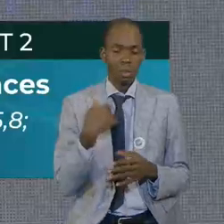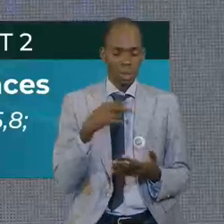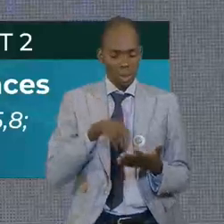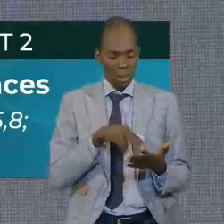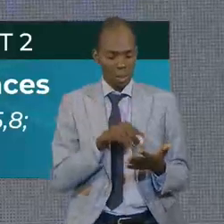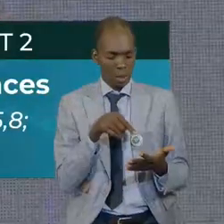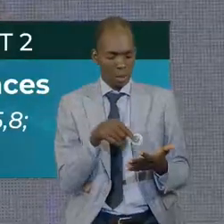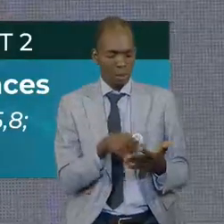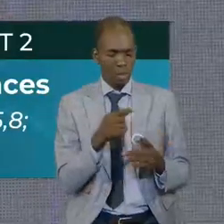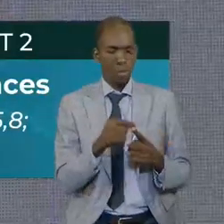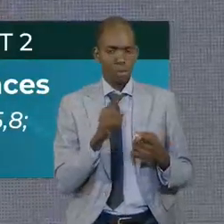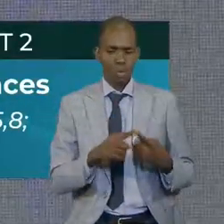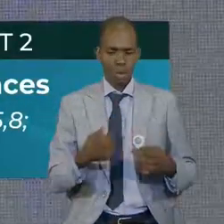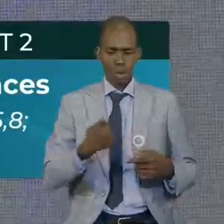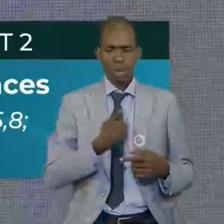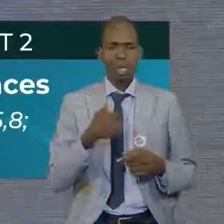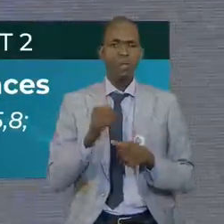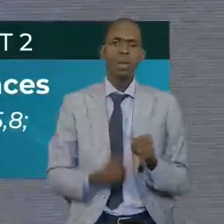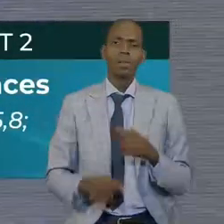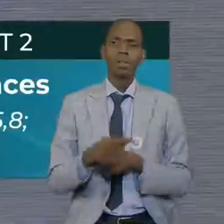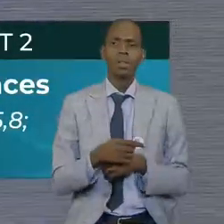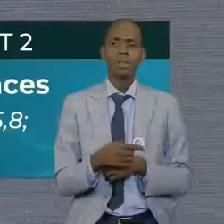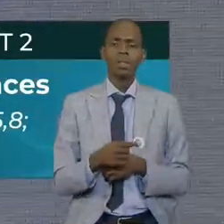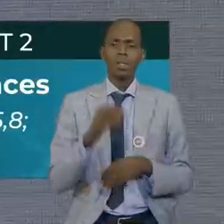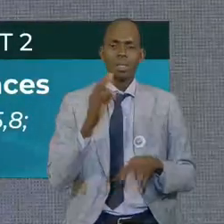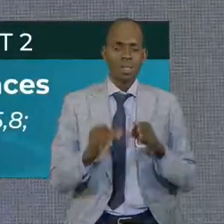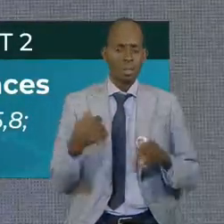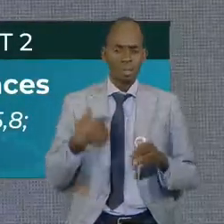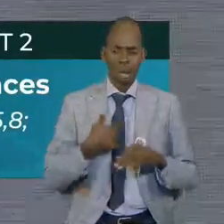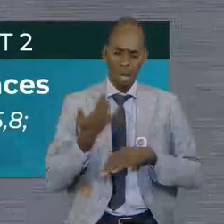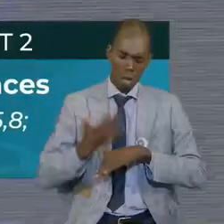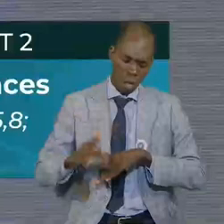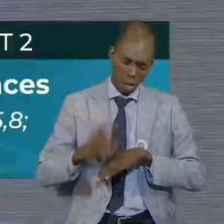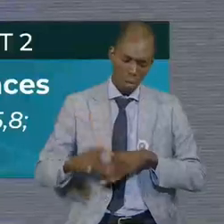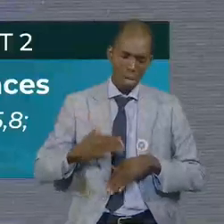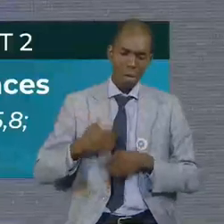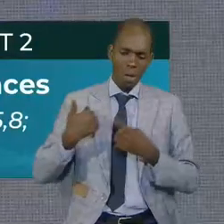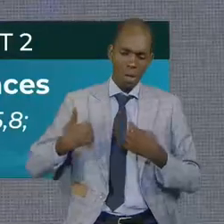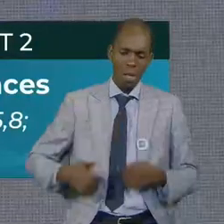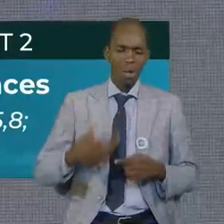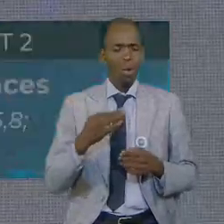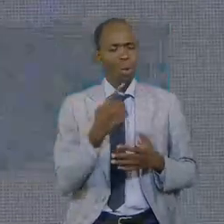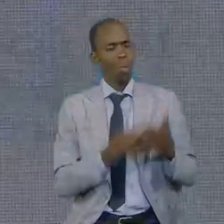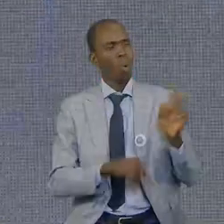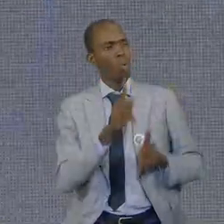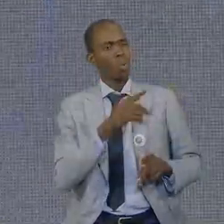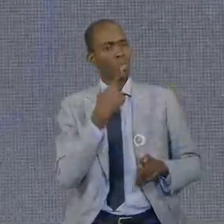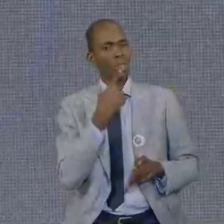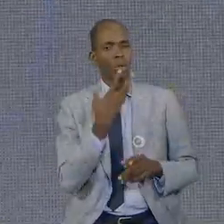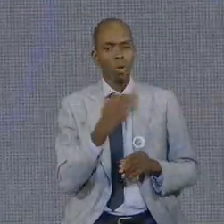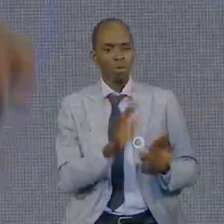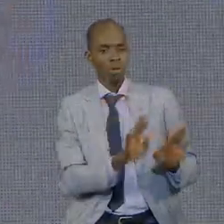jour. What if we empty our hearts of what men say, of the fear they try